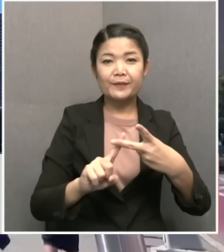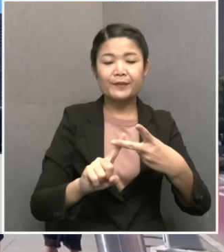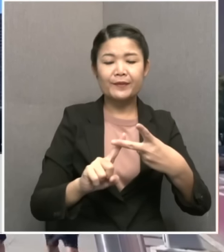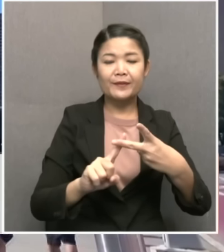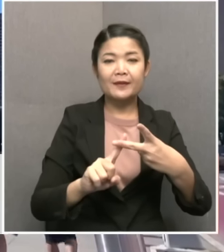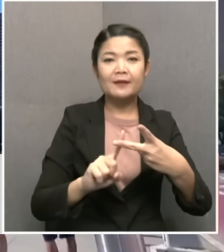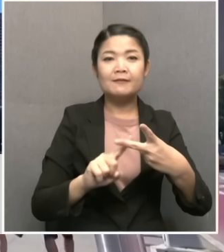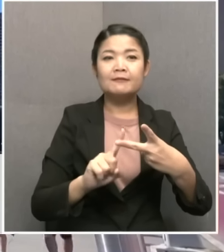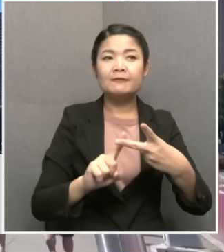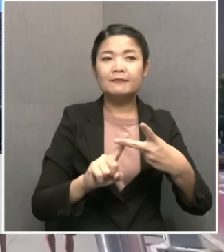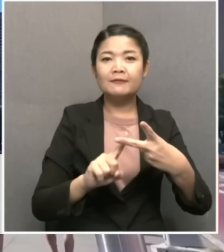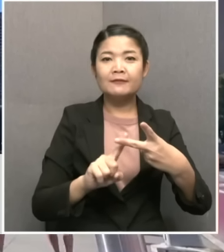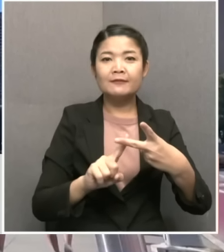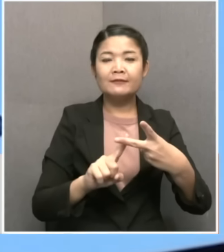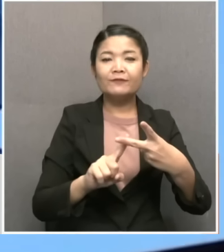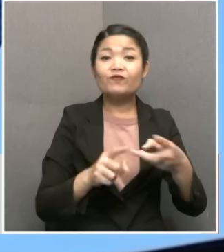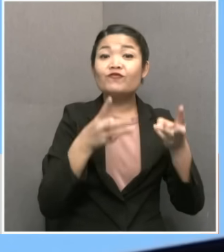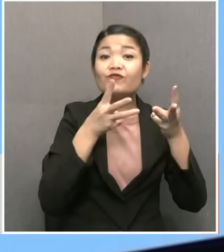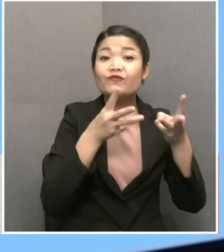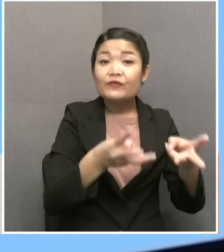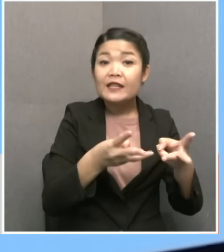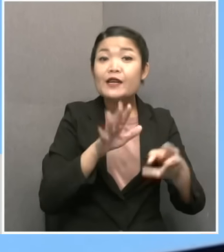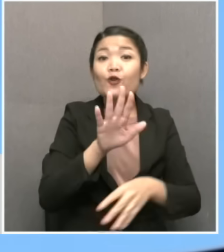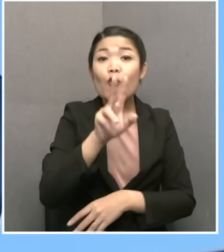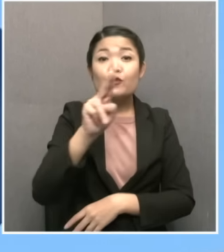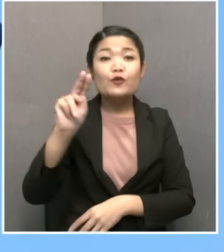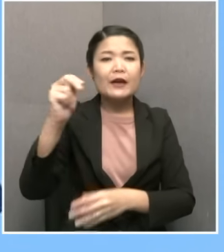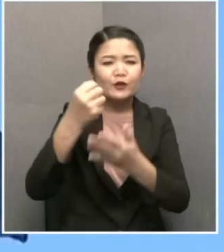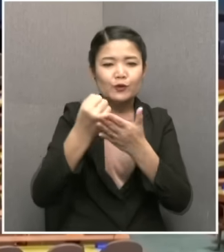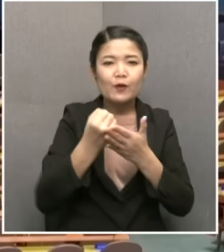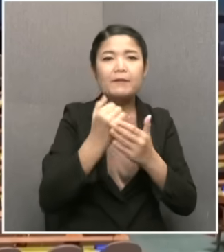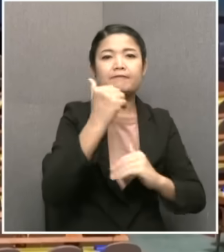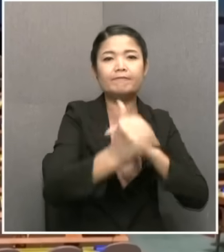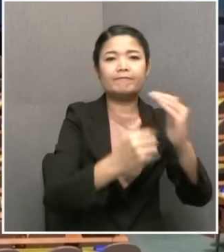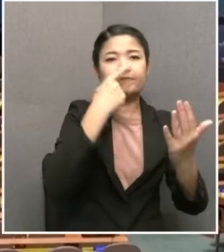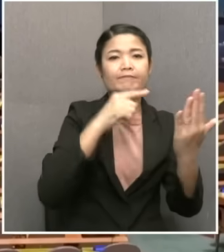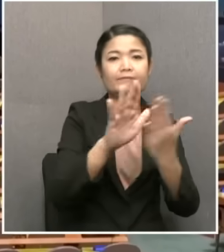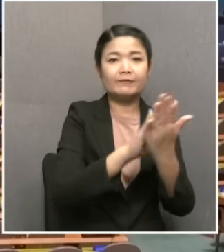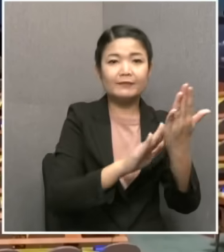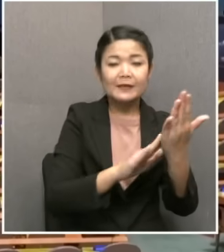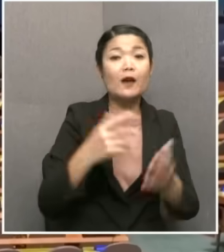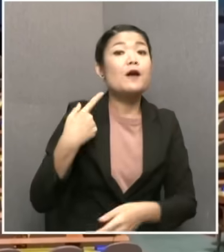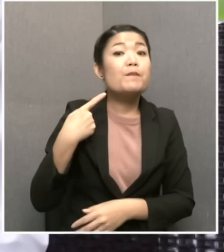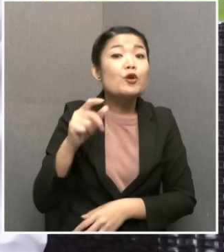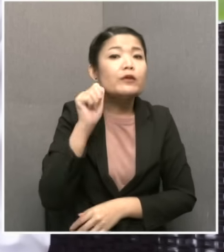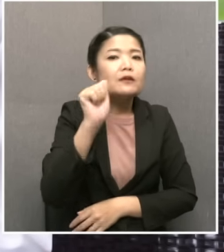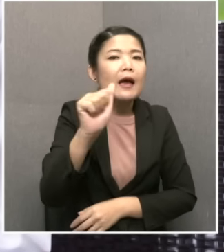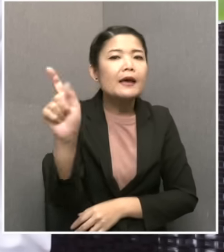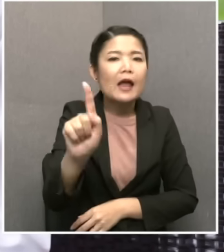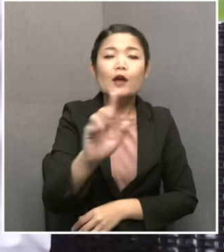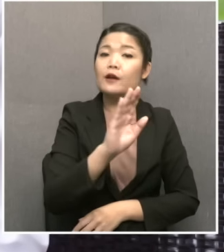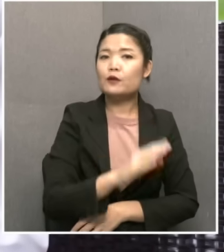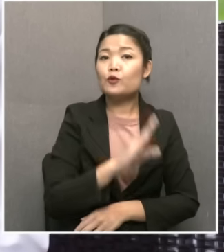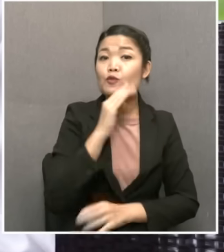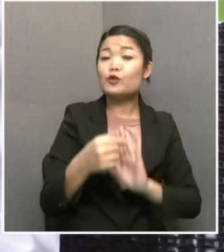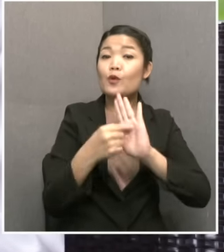าแนวทางของสหประชาติมายกระดับแต่ประเด็นที่3ก็คือผลพลอยได้อย่างเช่นพบกับผู้นำ